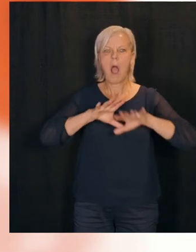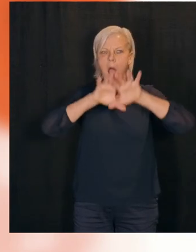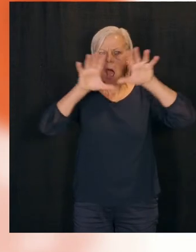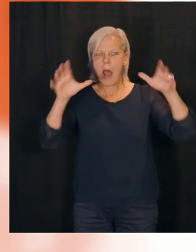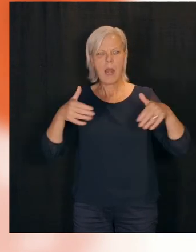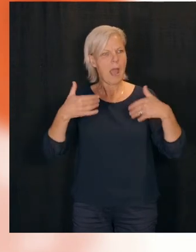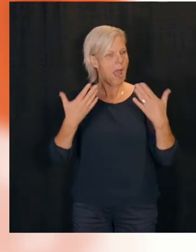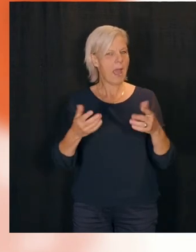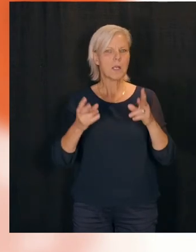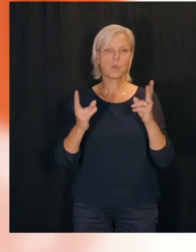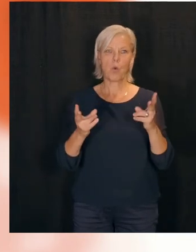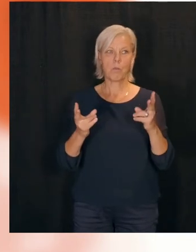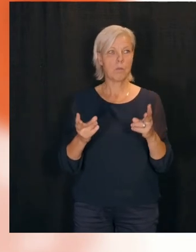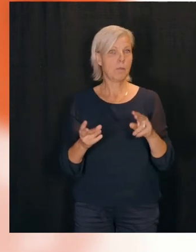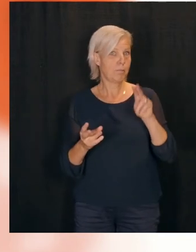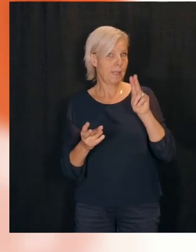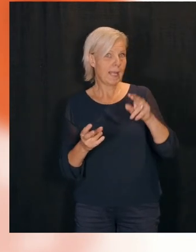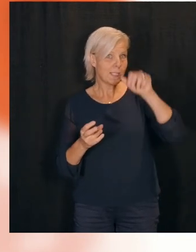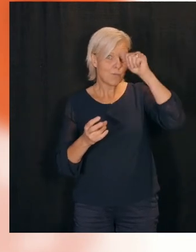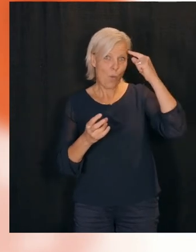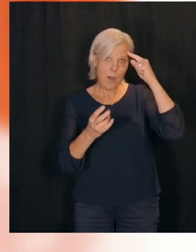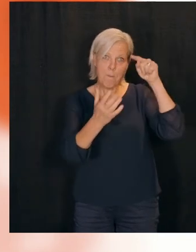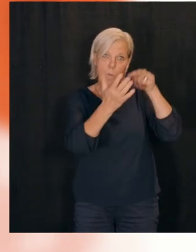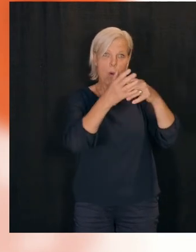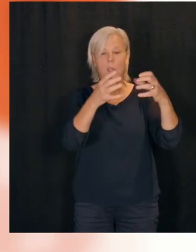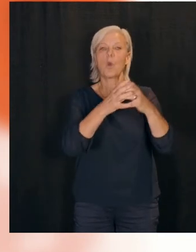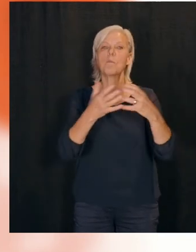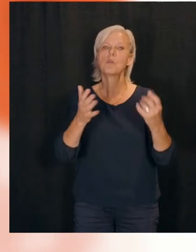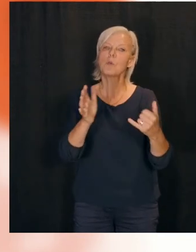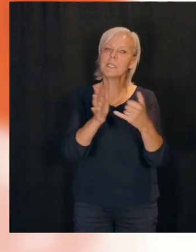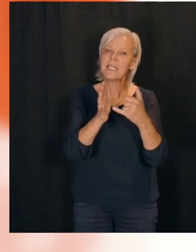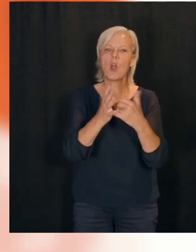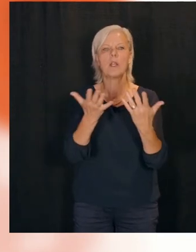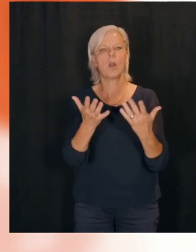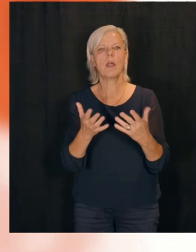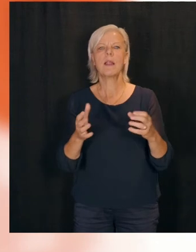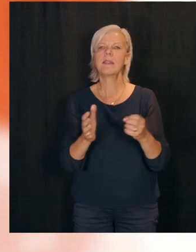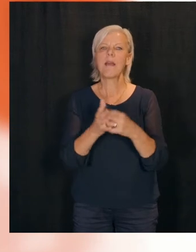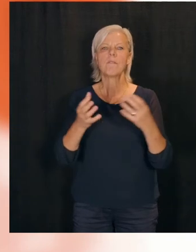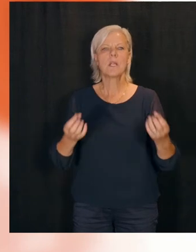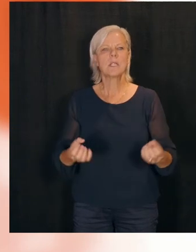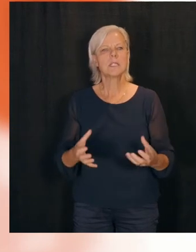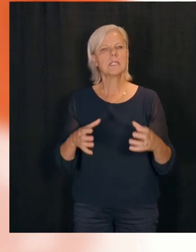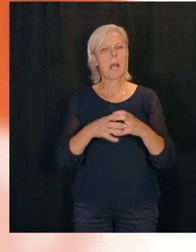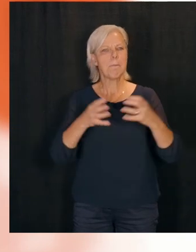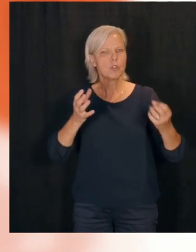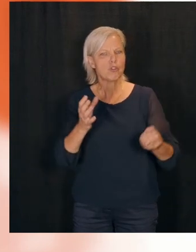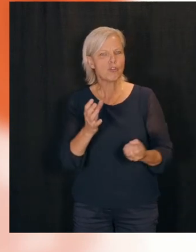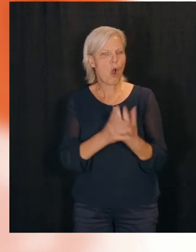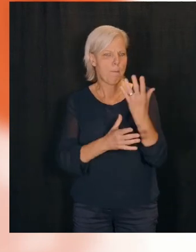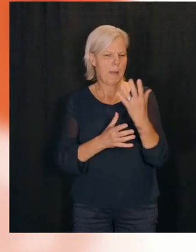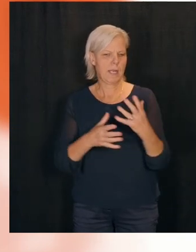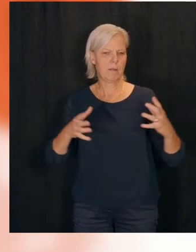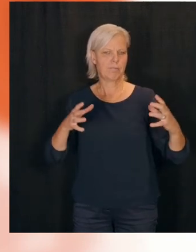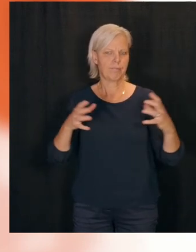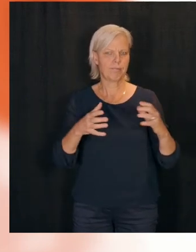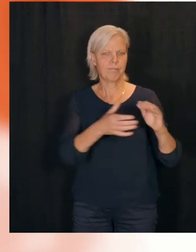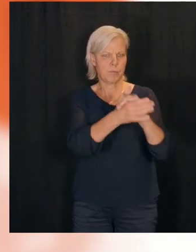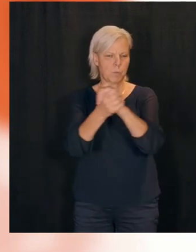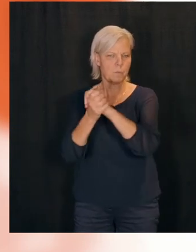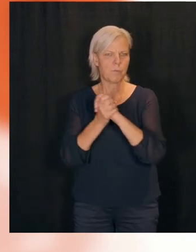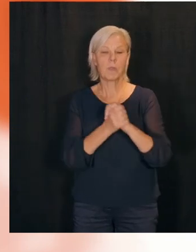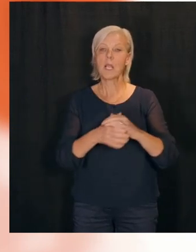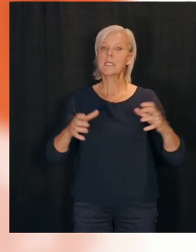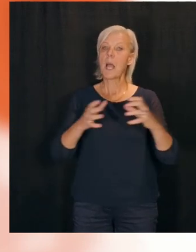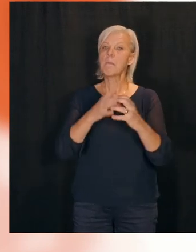en given men knepig målgrupp som måste fyllas med innehåll. Och därför är samskapande nödvändigt. Och att samskapande hjälper också till